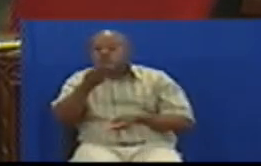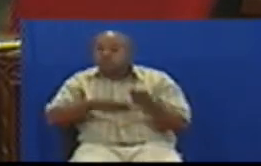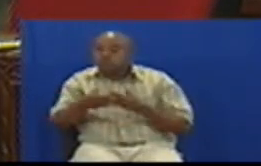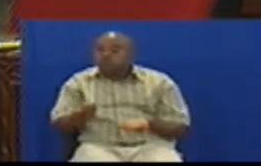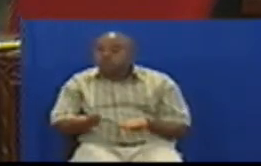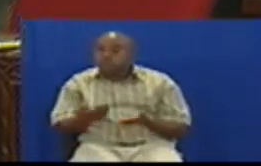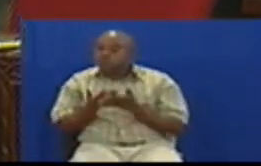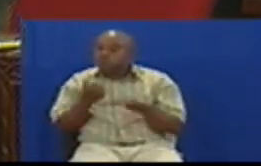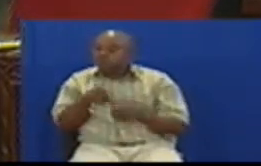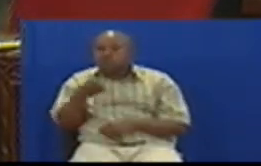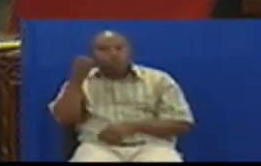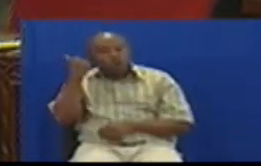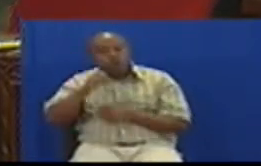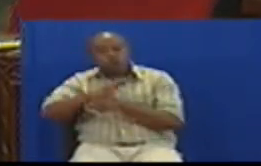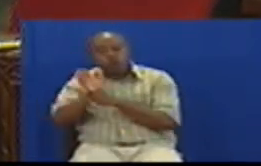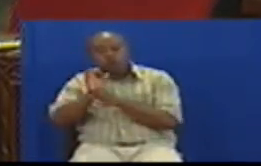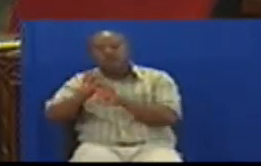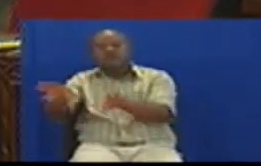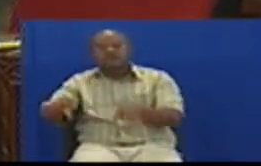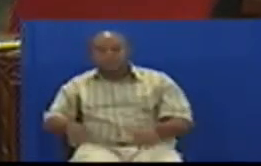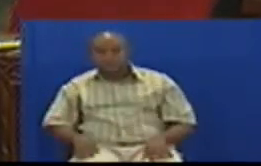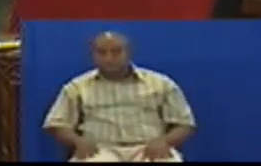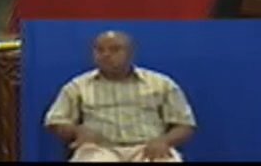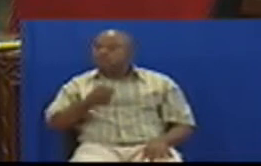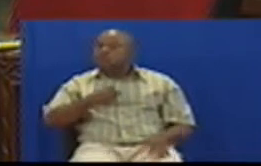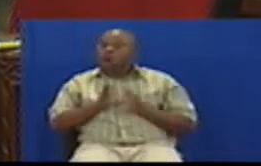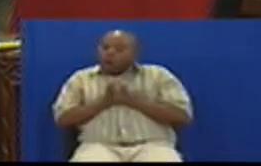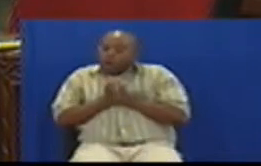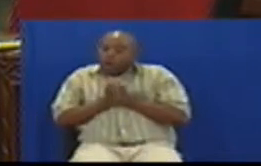janga hili. Kwa hiyo naomba serikali na yeye